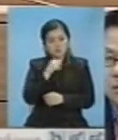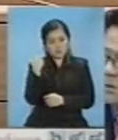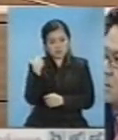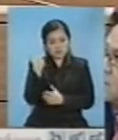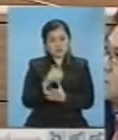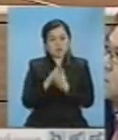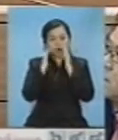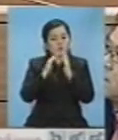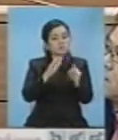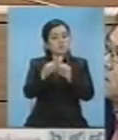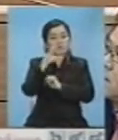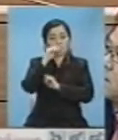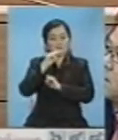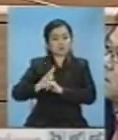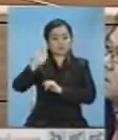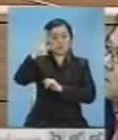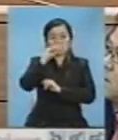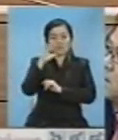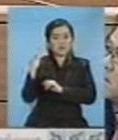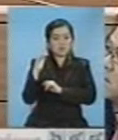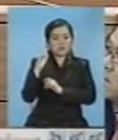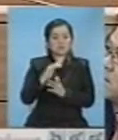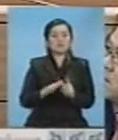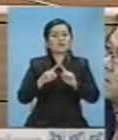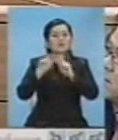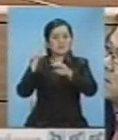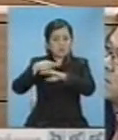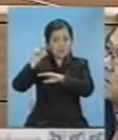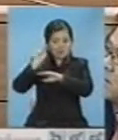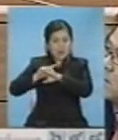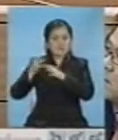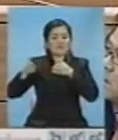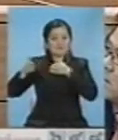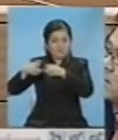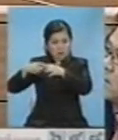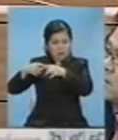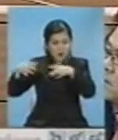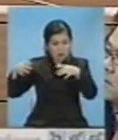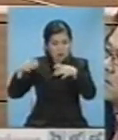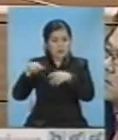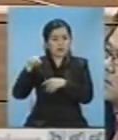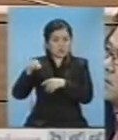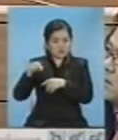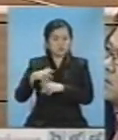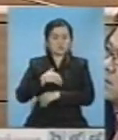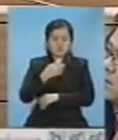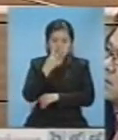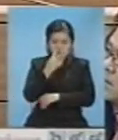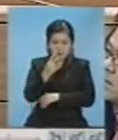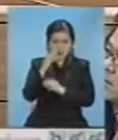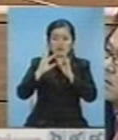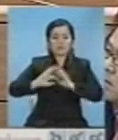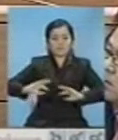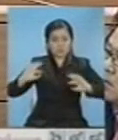นอื่นพูดผมก็ไม่ประท้วงนะครับแต่นี่เป็นถึงประธานวิปผมเห็นว่าเป็นสาระส